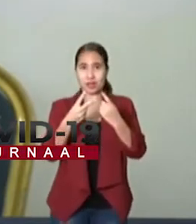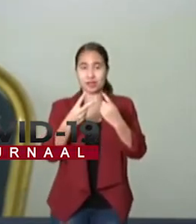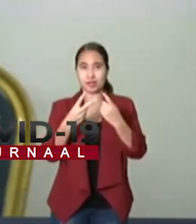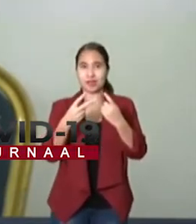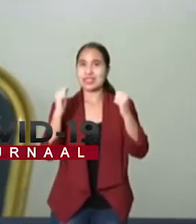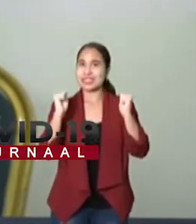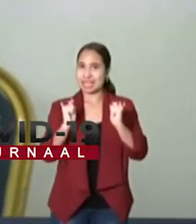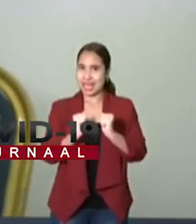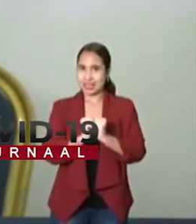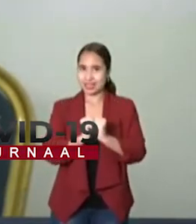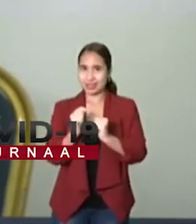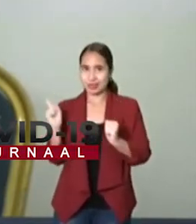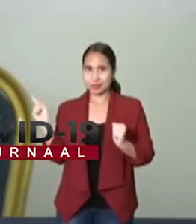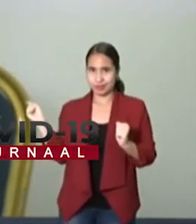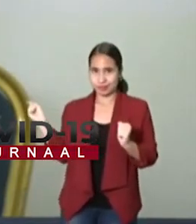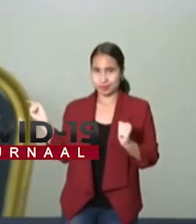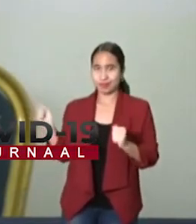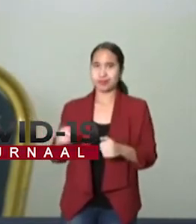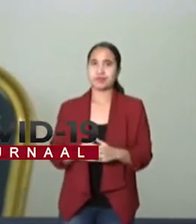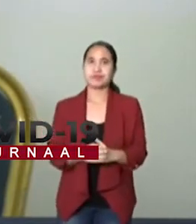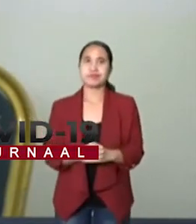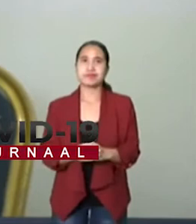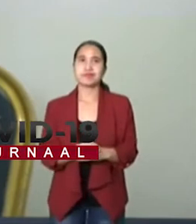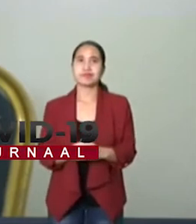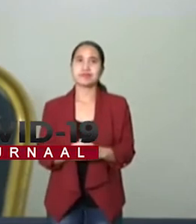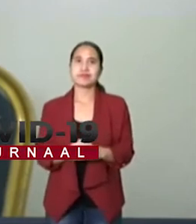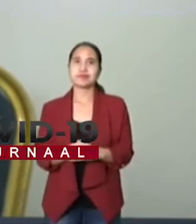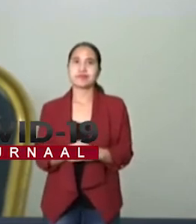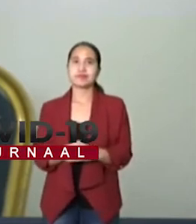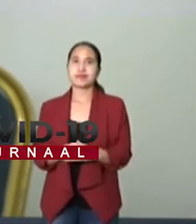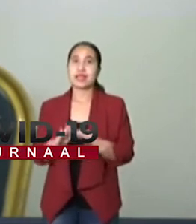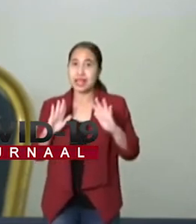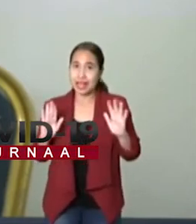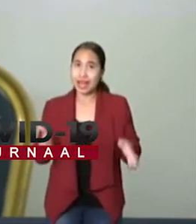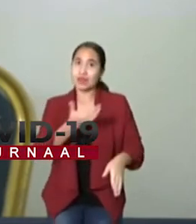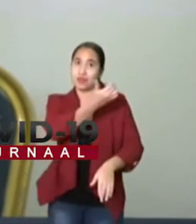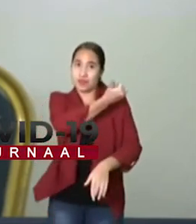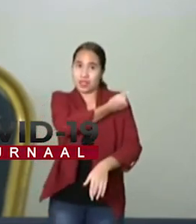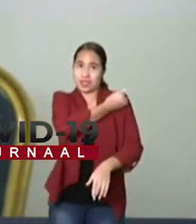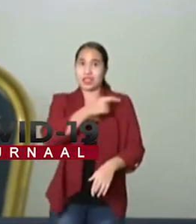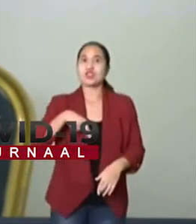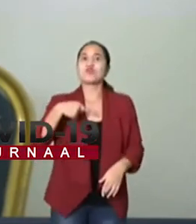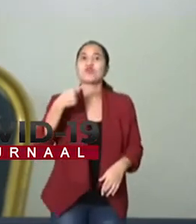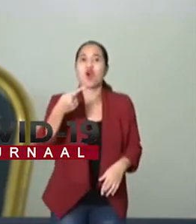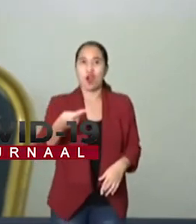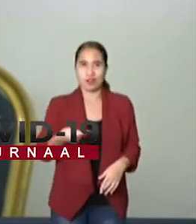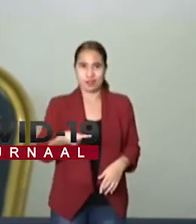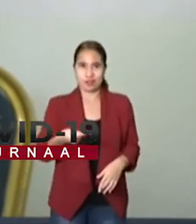481.651 mensen. Dat is het voor de vaccinaties. Volgende graag.